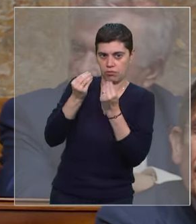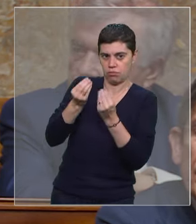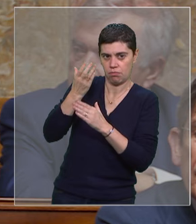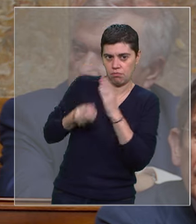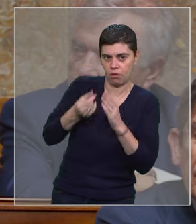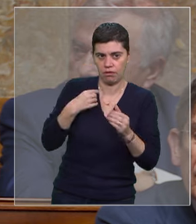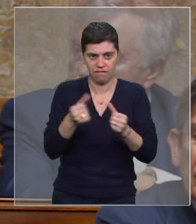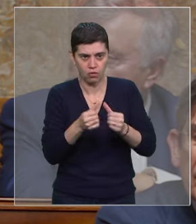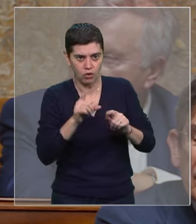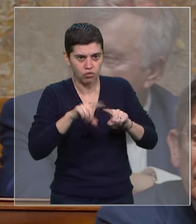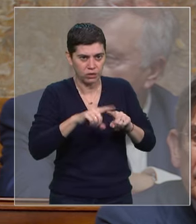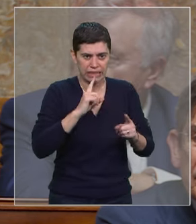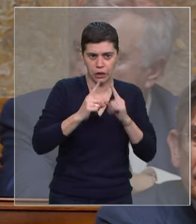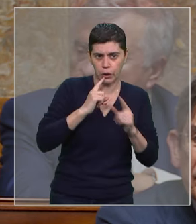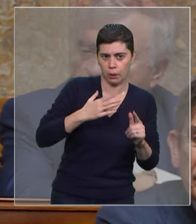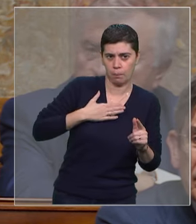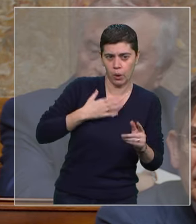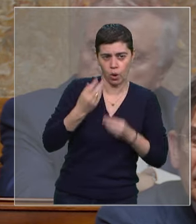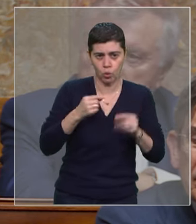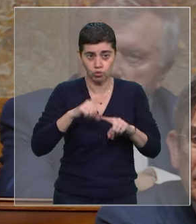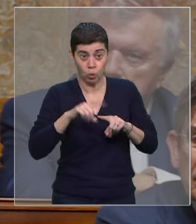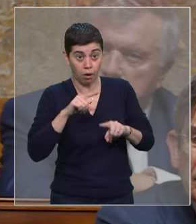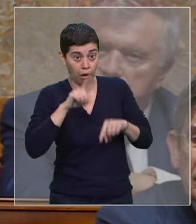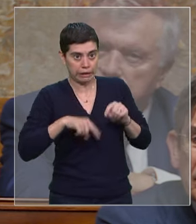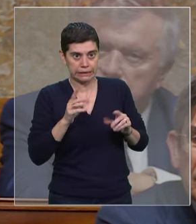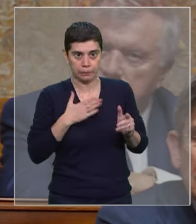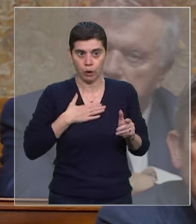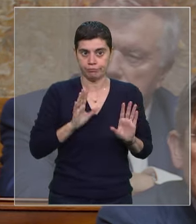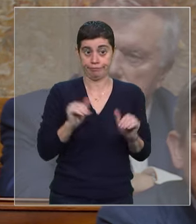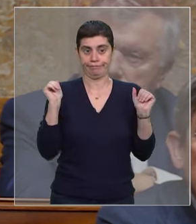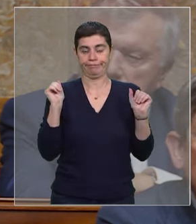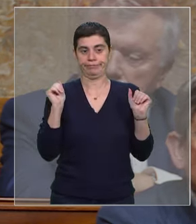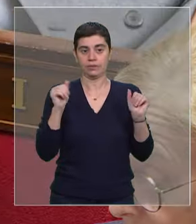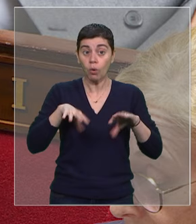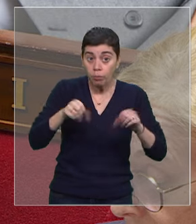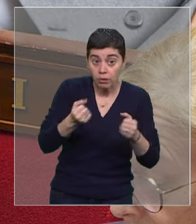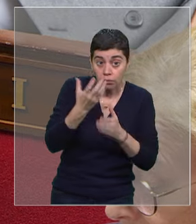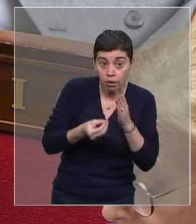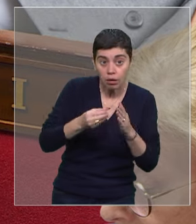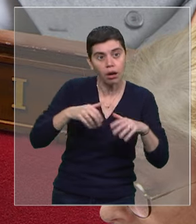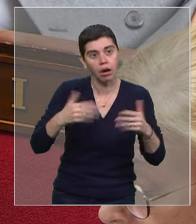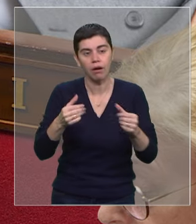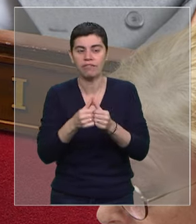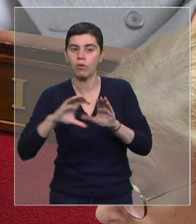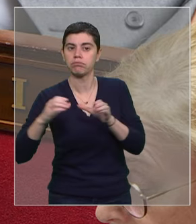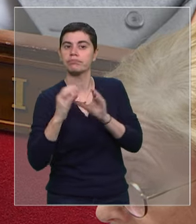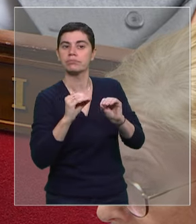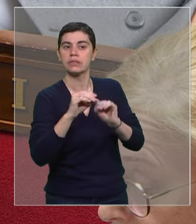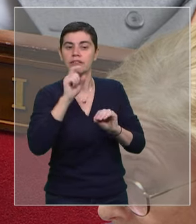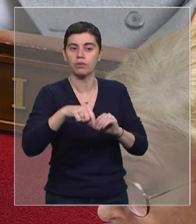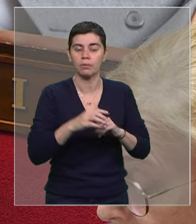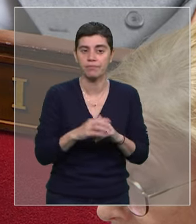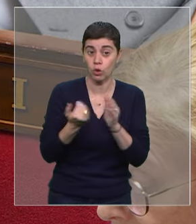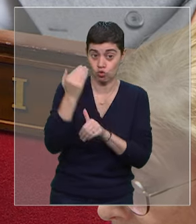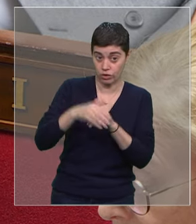par inadvertance des erreurs ou des choses prohibées. Les compétences manquent, alors agissons. Madame la ministre, en cette journée mondiale